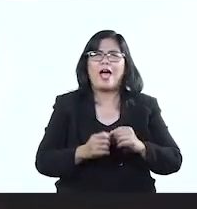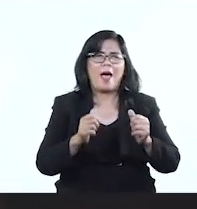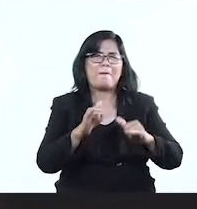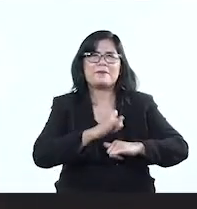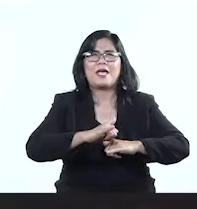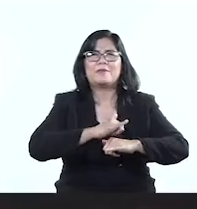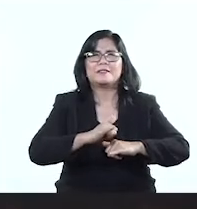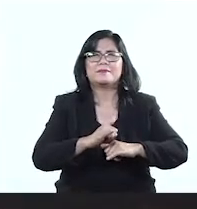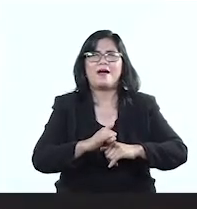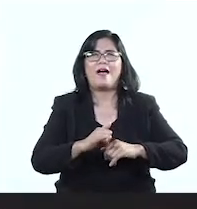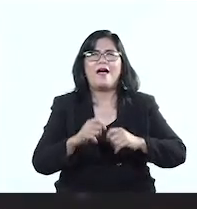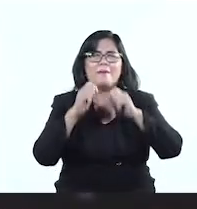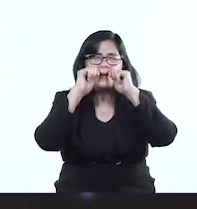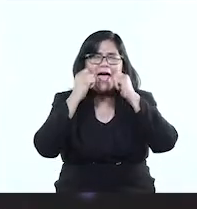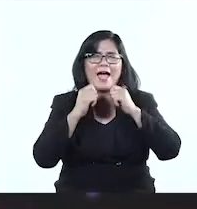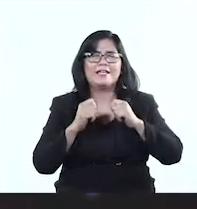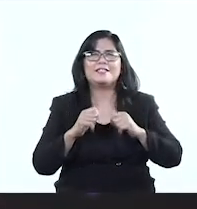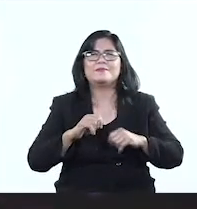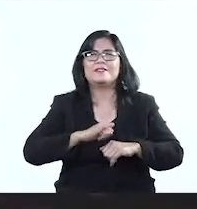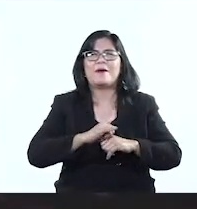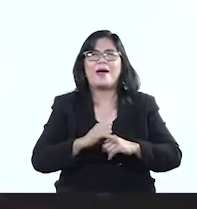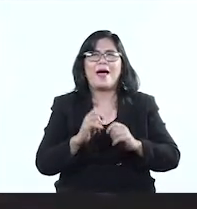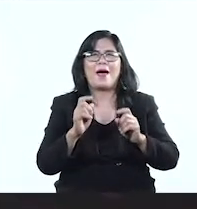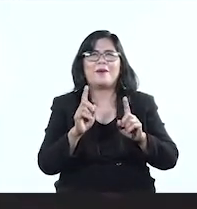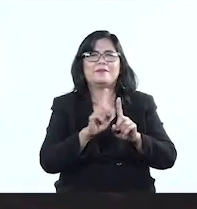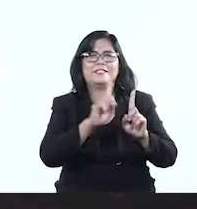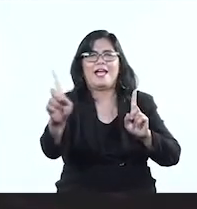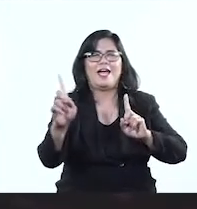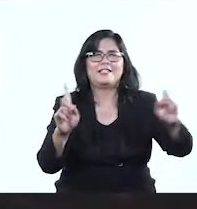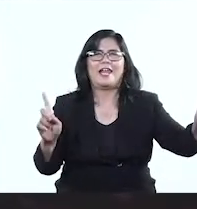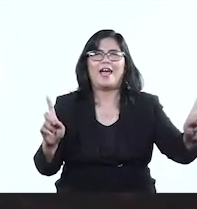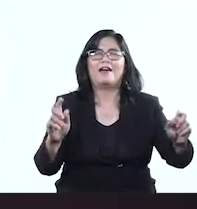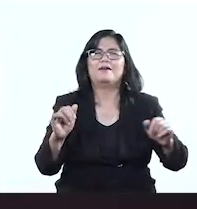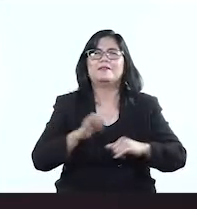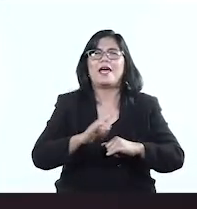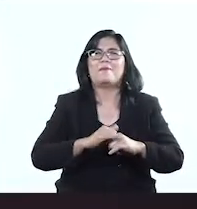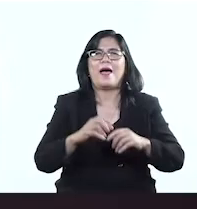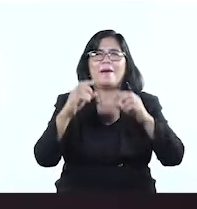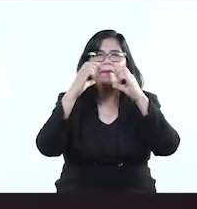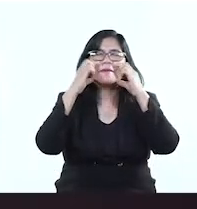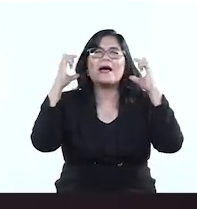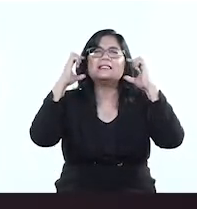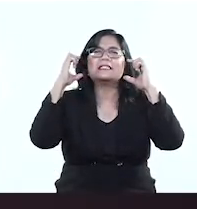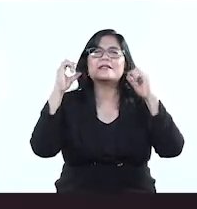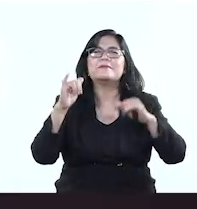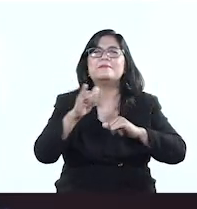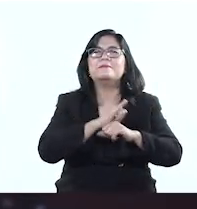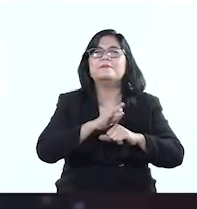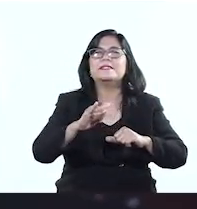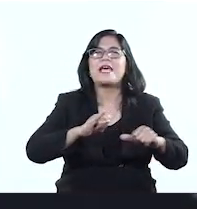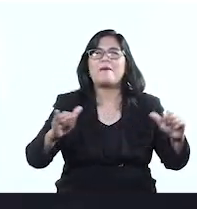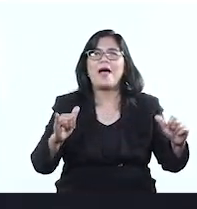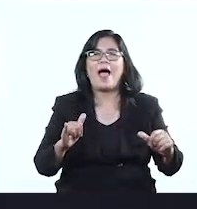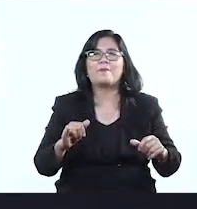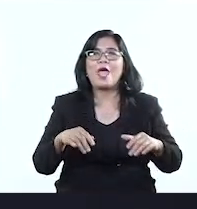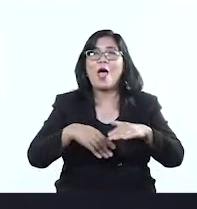menangis bersama menjaga jarak bersama pakai masker hai eh mereka udah